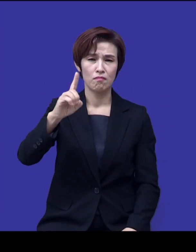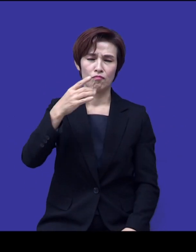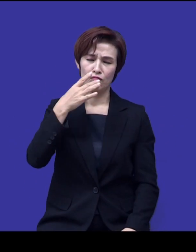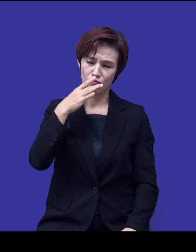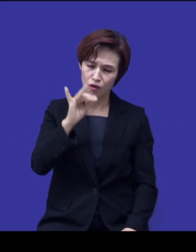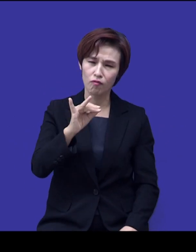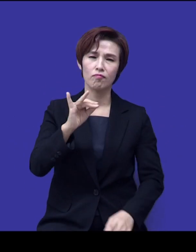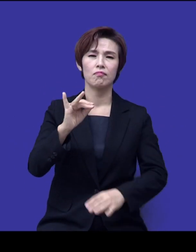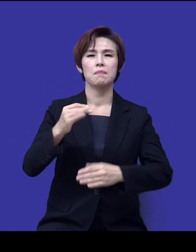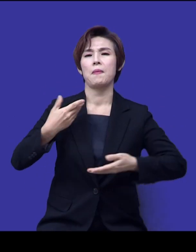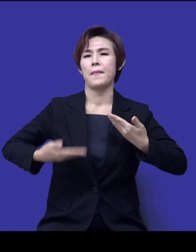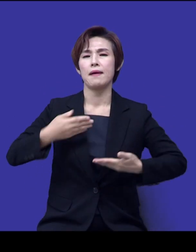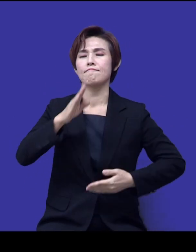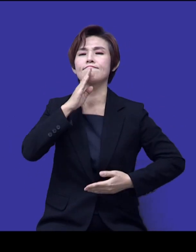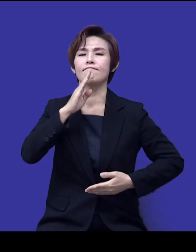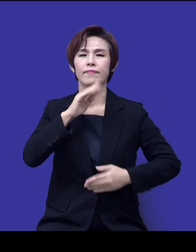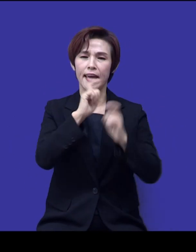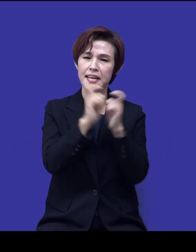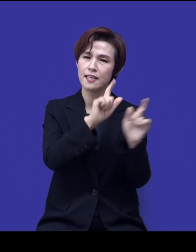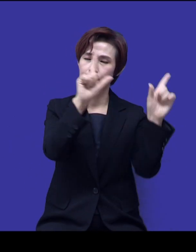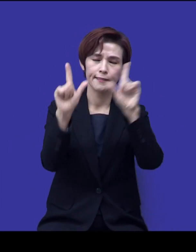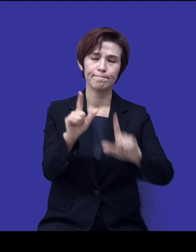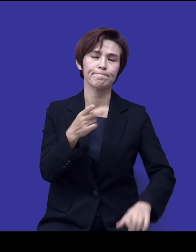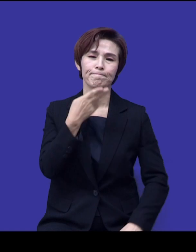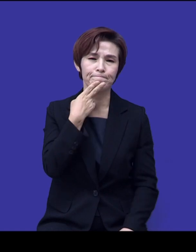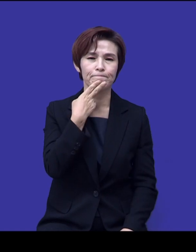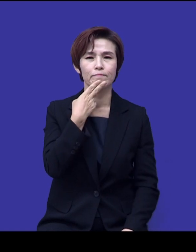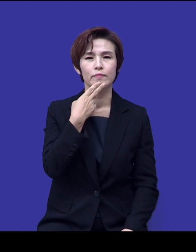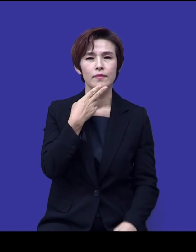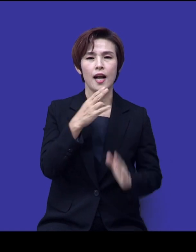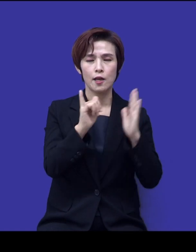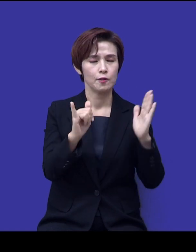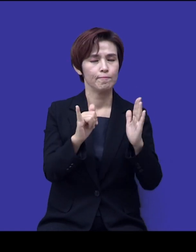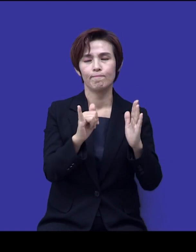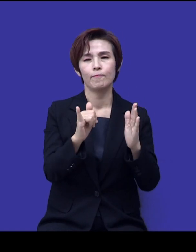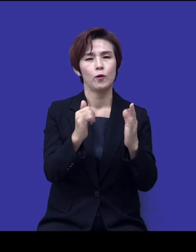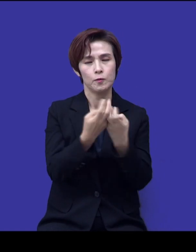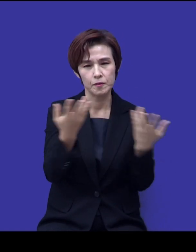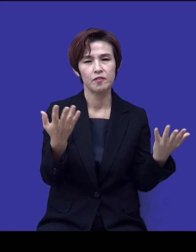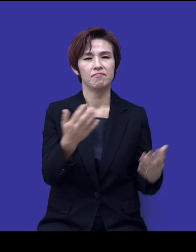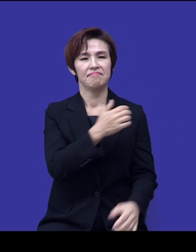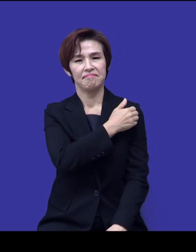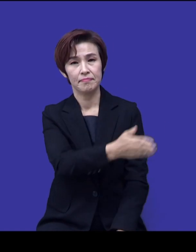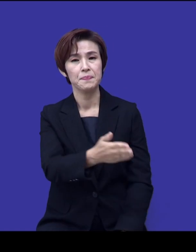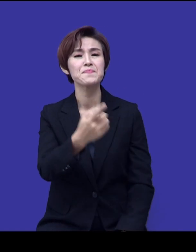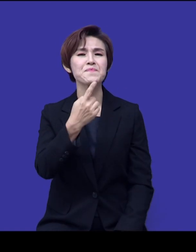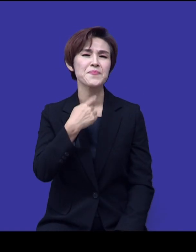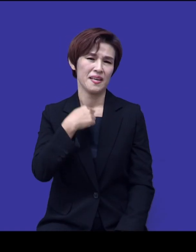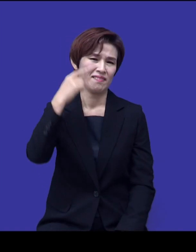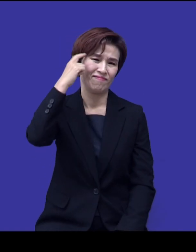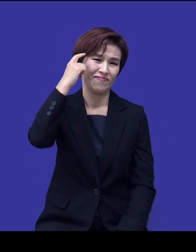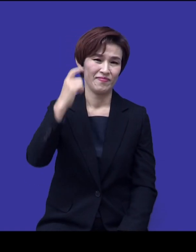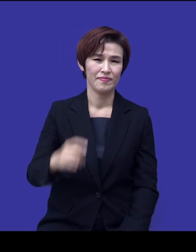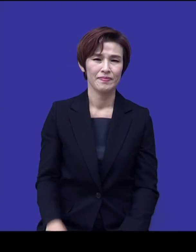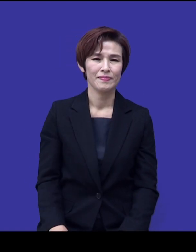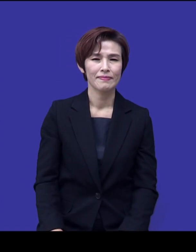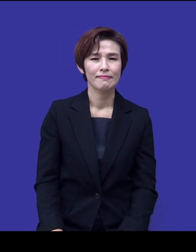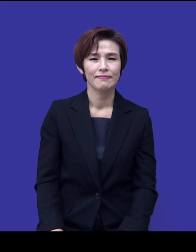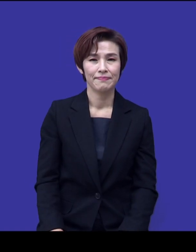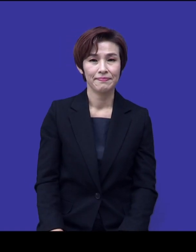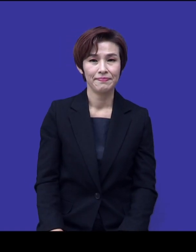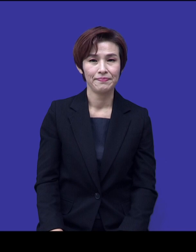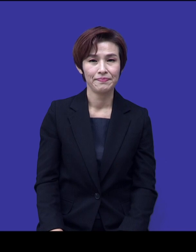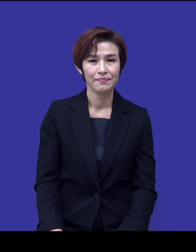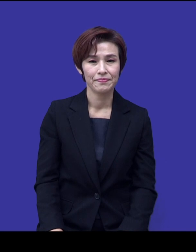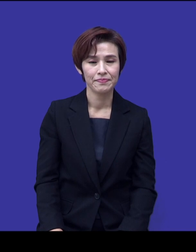예. 어디 개인 생활이 어디 있어. 그런 걸 당연히 생각했고 그래야 된다고 생각을 했어요. 예. 참 잘못된 생각이었죠.